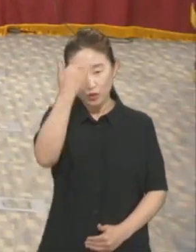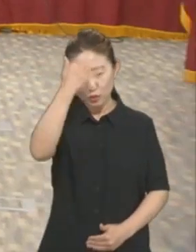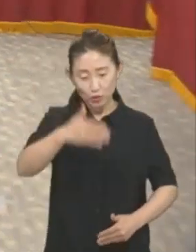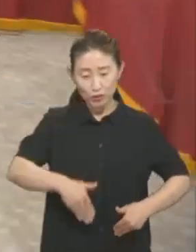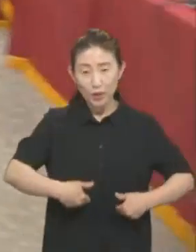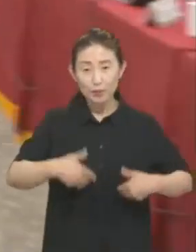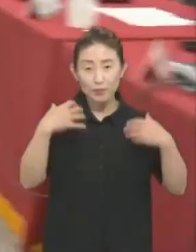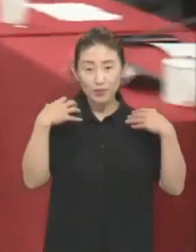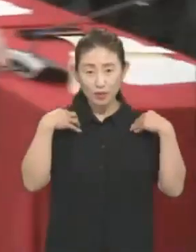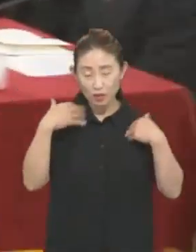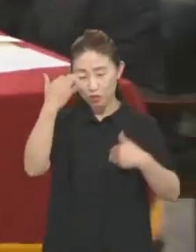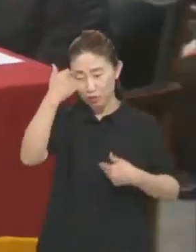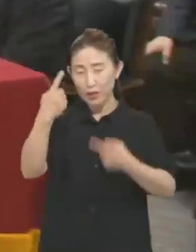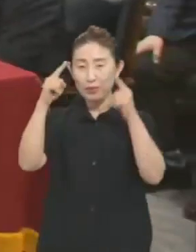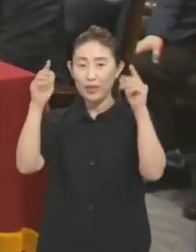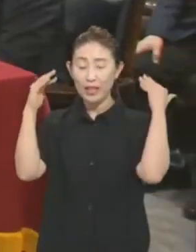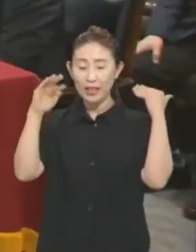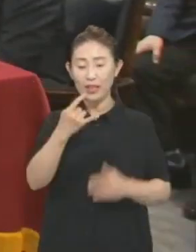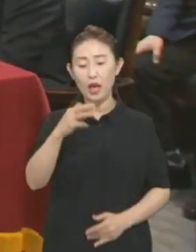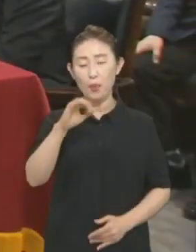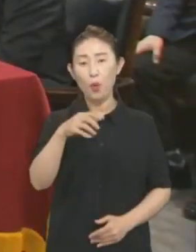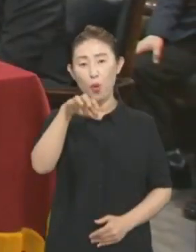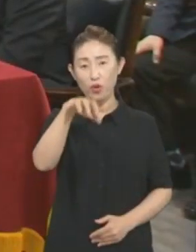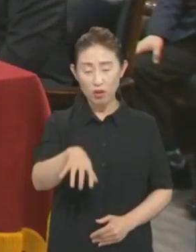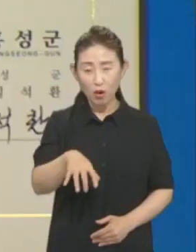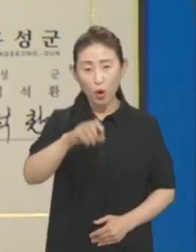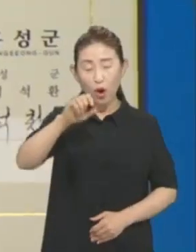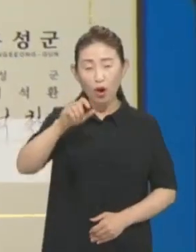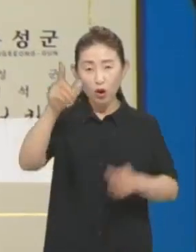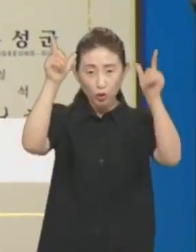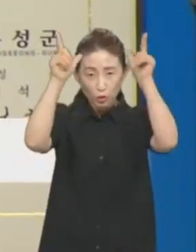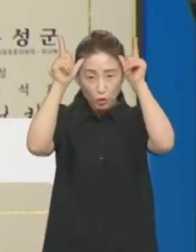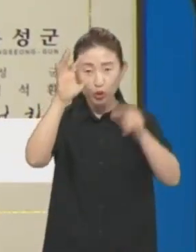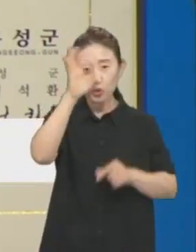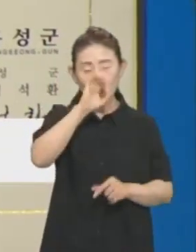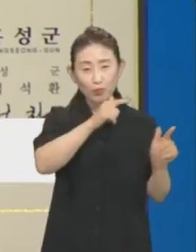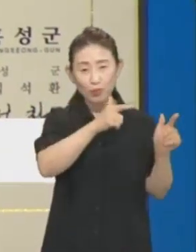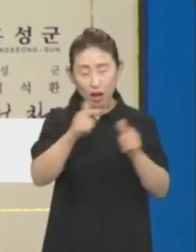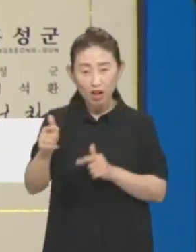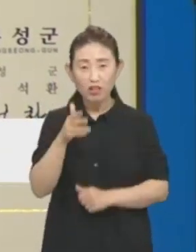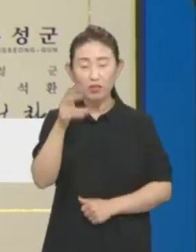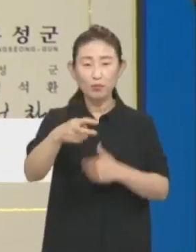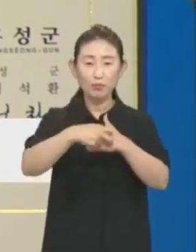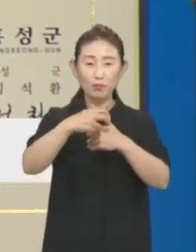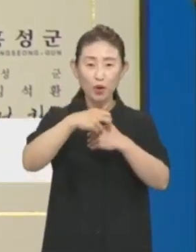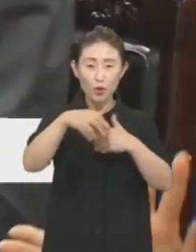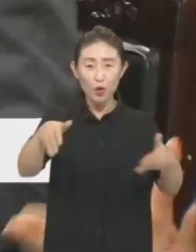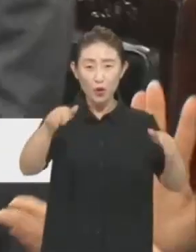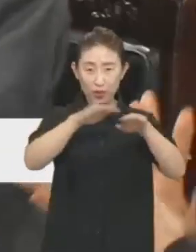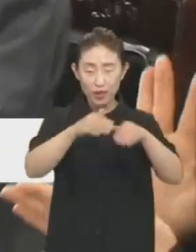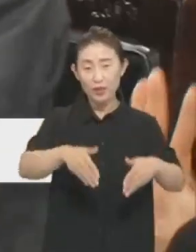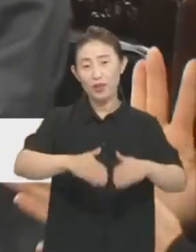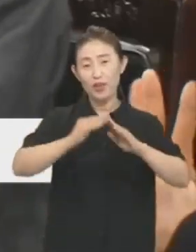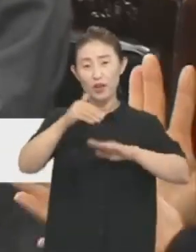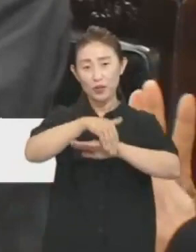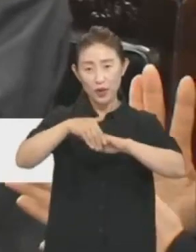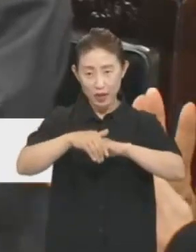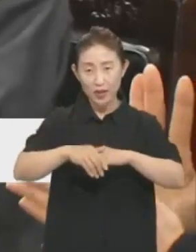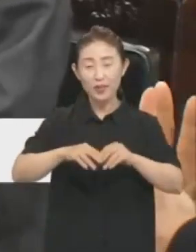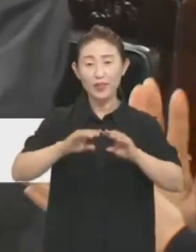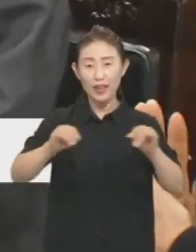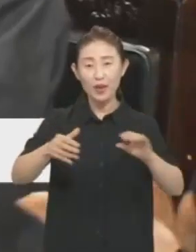충남도와 충남대는 내포 신도시에 산업동물의료원 설치를 합의하고 도시 외곽에 산악시설 용지 매매 계약을